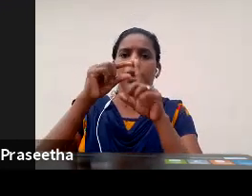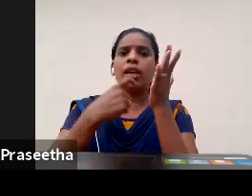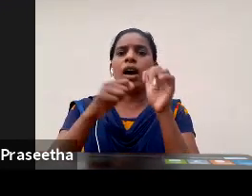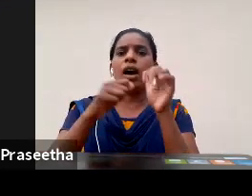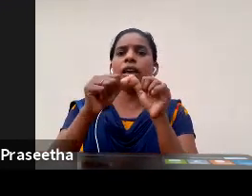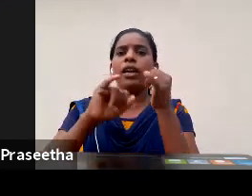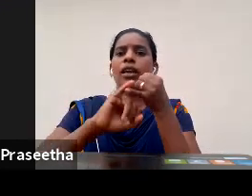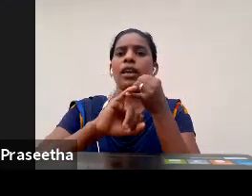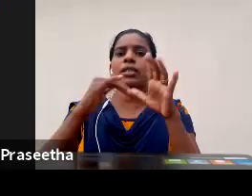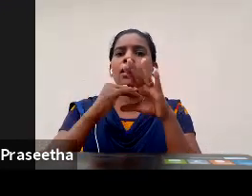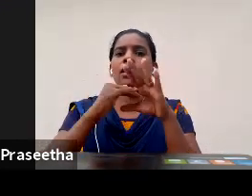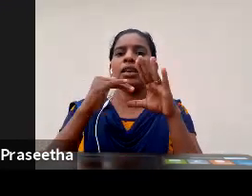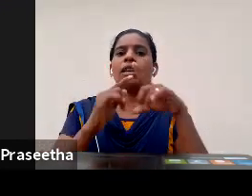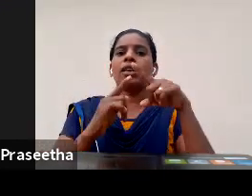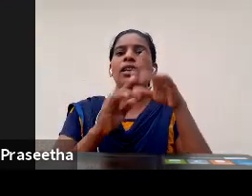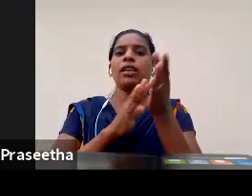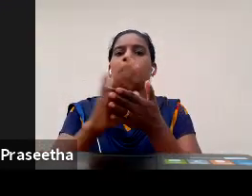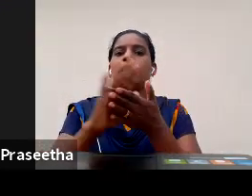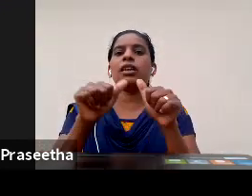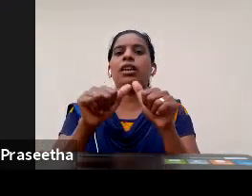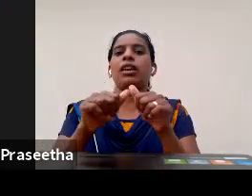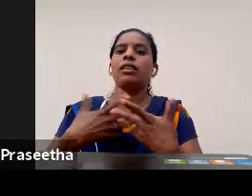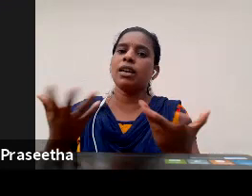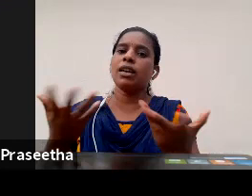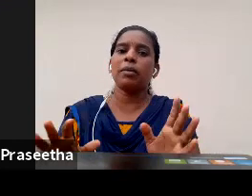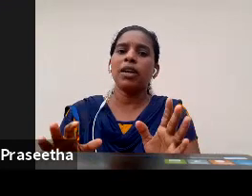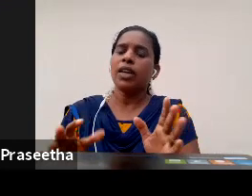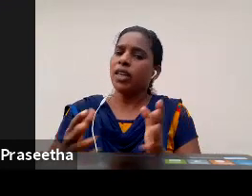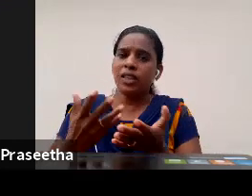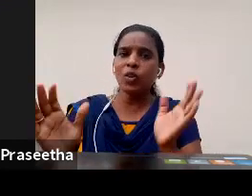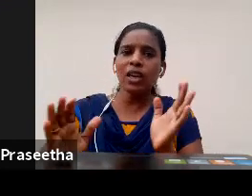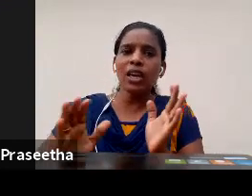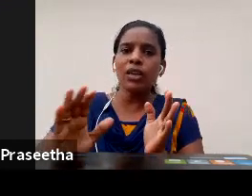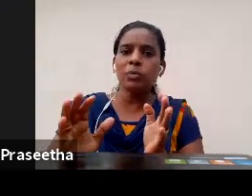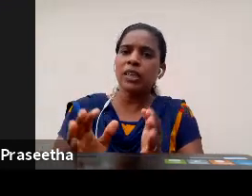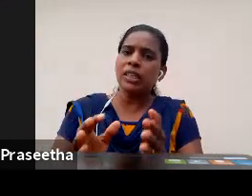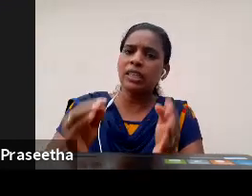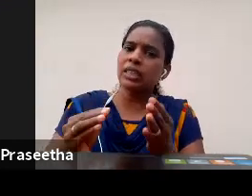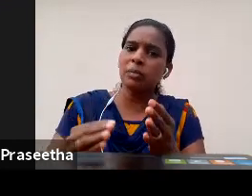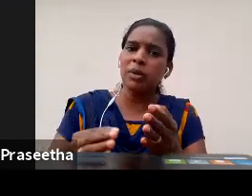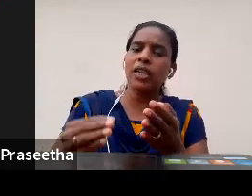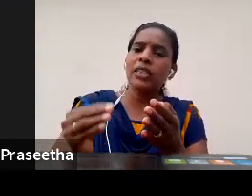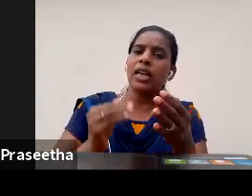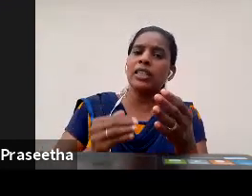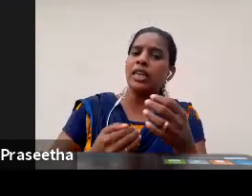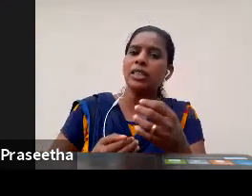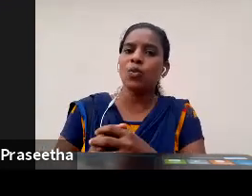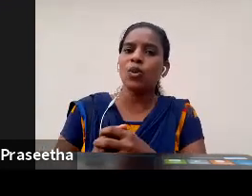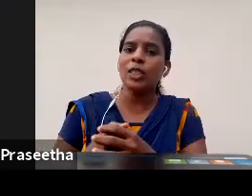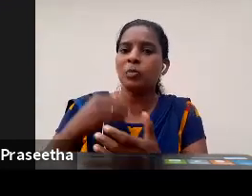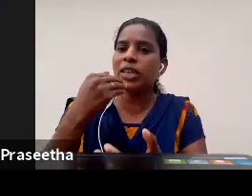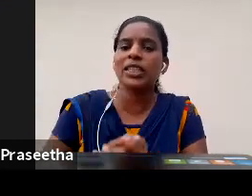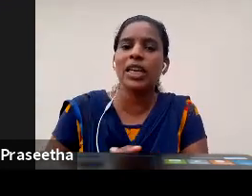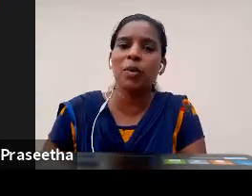പി ആർ എ എസ് ഇ ഇ ടി എച്ച് എ എന്ന് ഞാൻ പറയും. ഇതൊന്നും അല്ല അവരുടെ സ്പീഡ്. എനിക്ക് സത്യം പറഞ്ഞാല് ഞങ്ങളുടെ